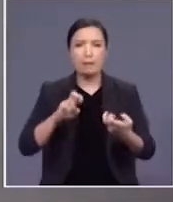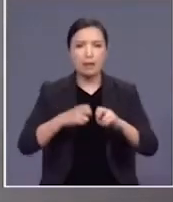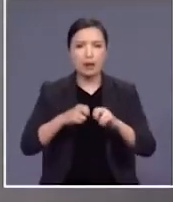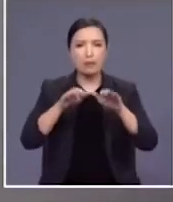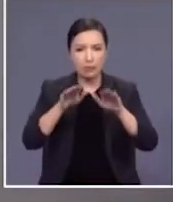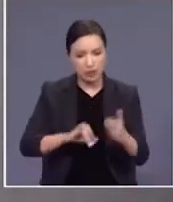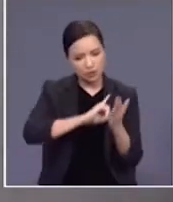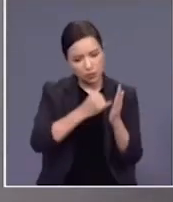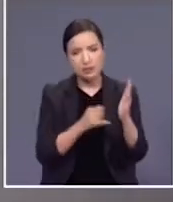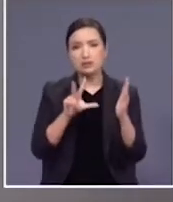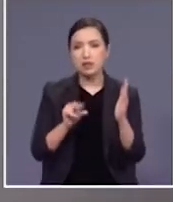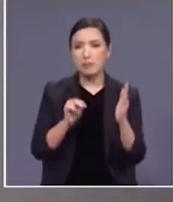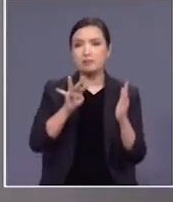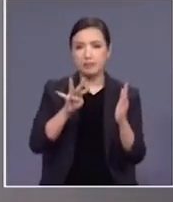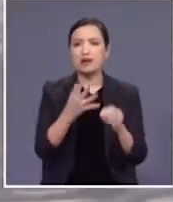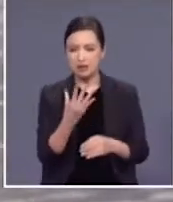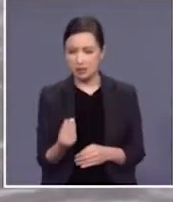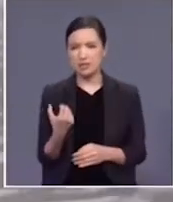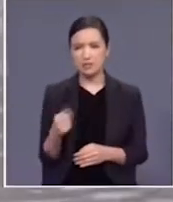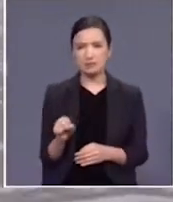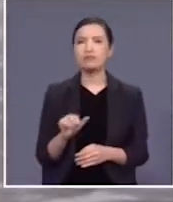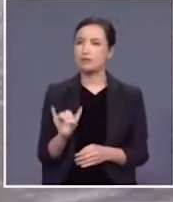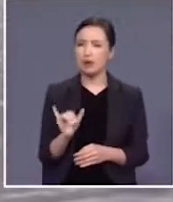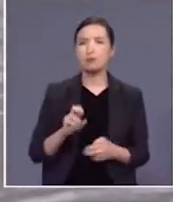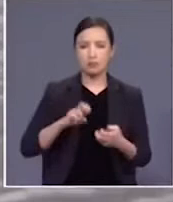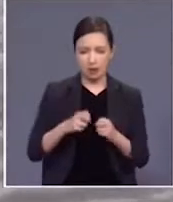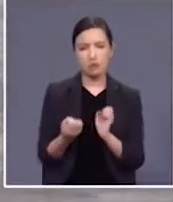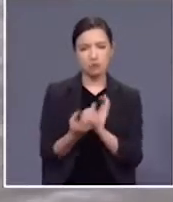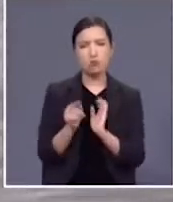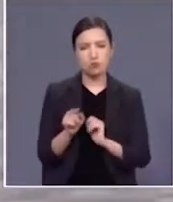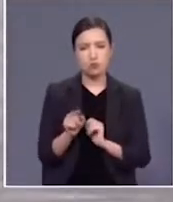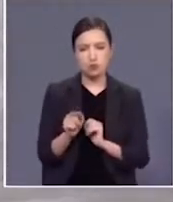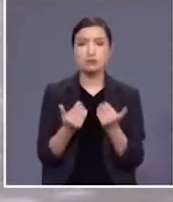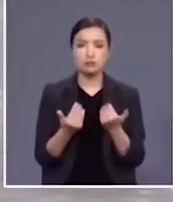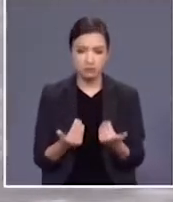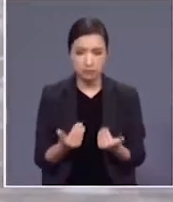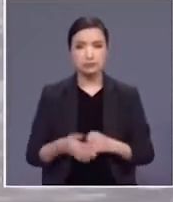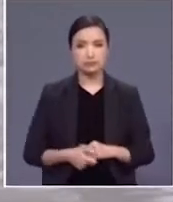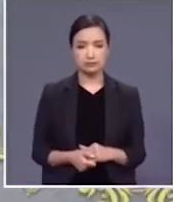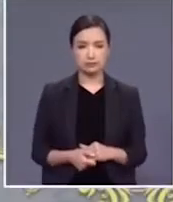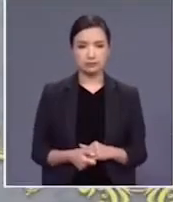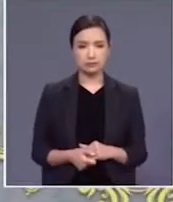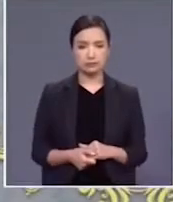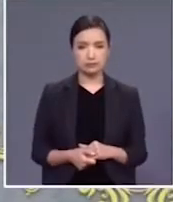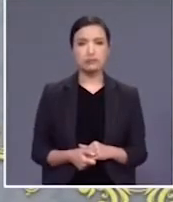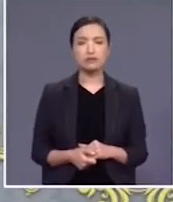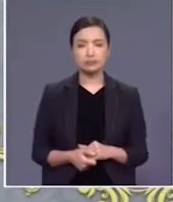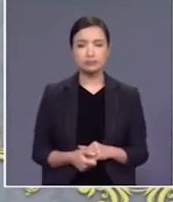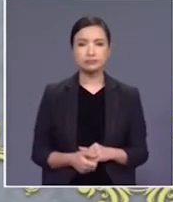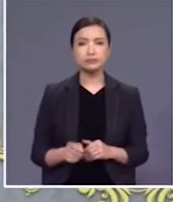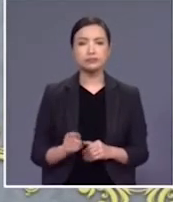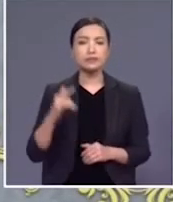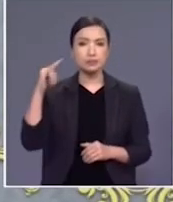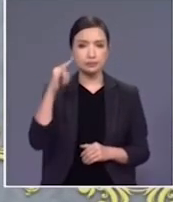ล้ว34จังหวัดคงเหลือ10จังหวัดที่ยังประสบปัญหาอุทกภัยอยู่ในขณะนี้ในการดังกล่าวนั้นสมเด็จพระเ